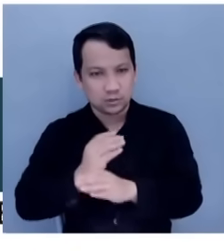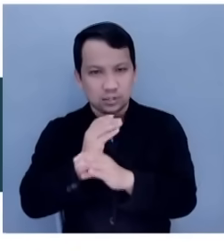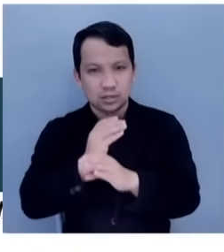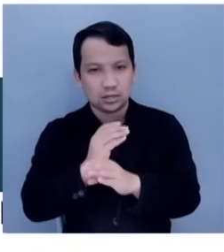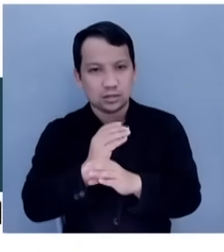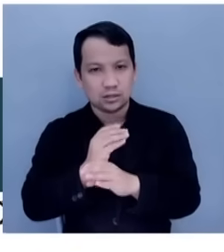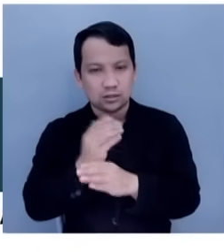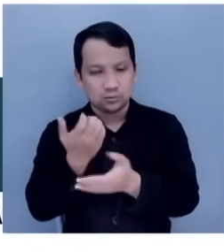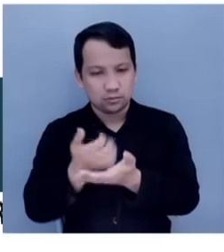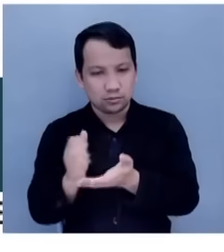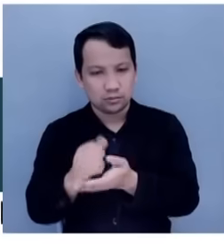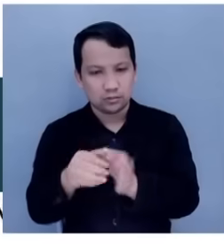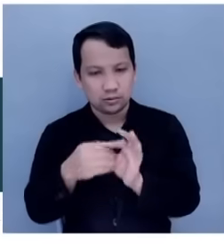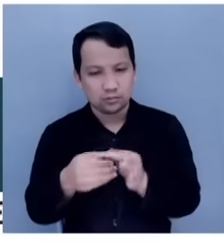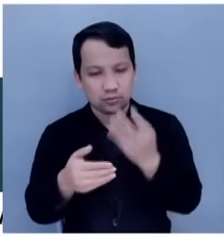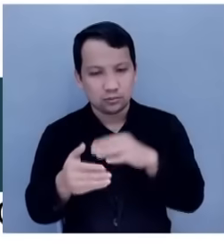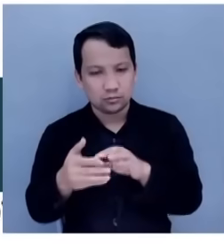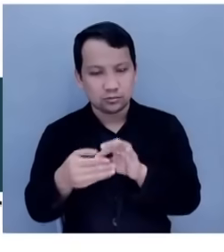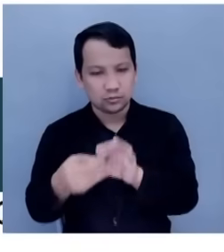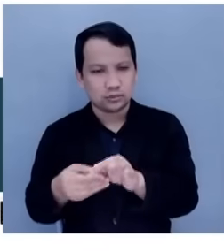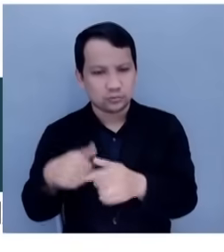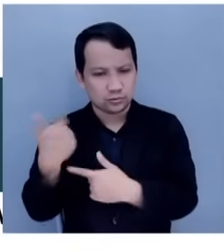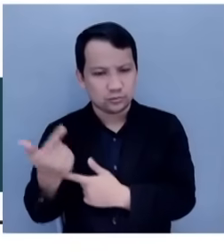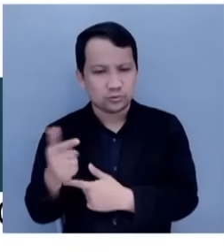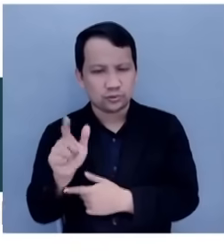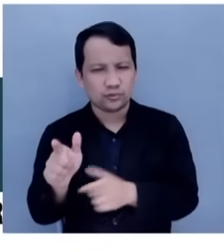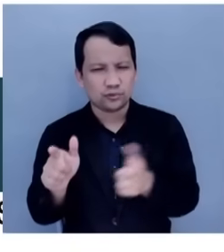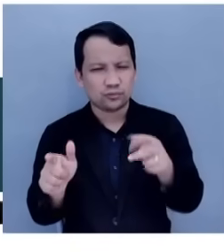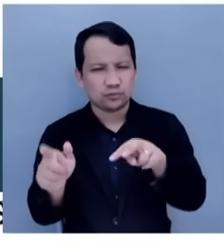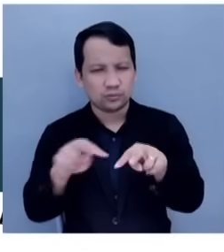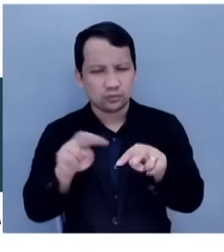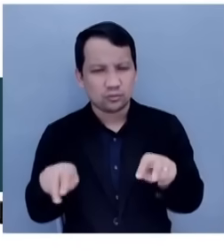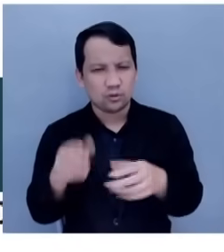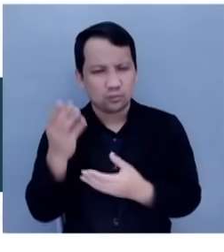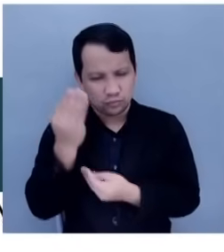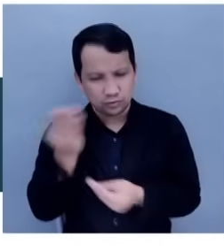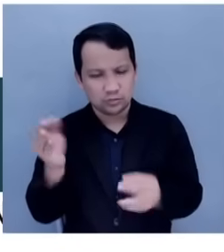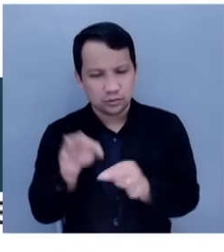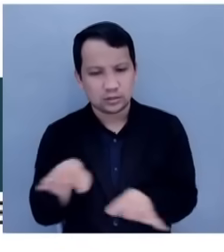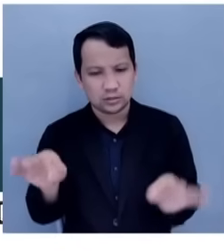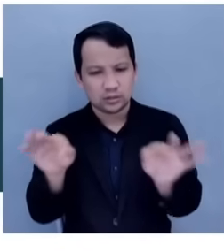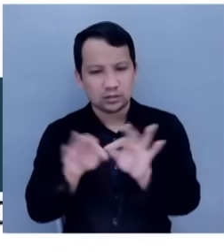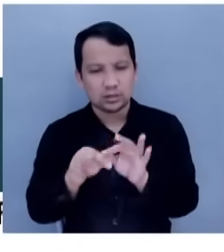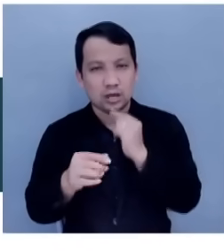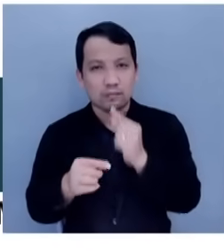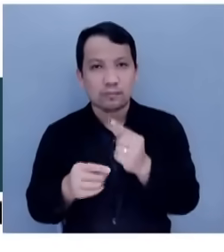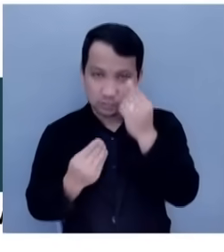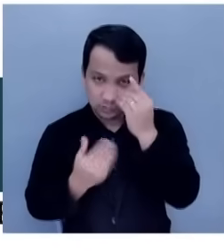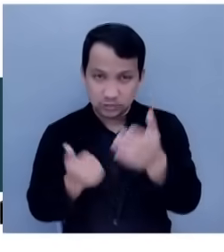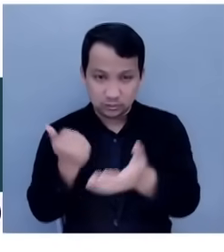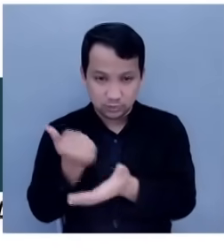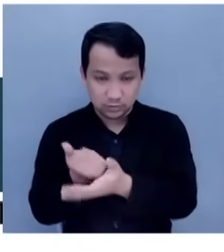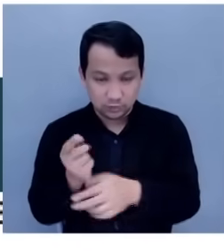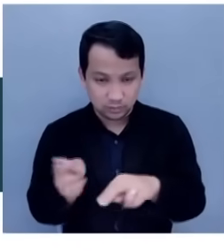funds were spent back in 2022? Ano pong importansya na naibibigay niya